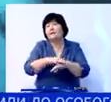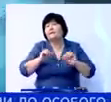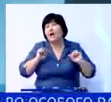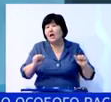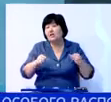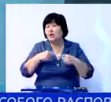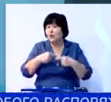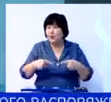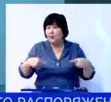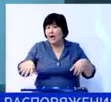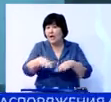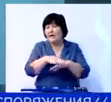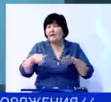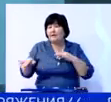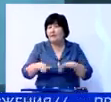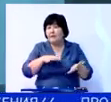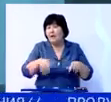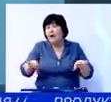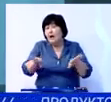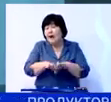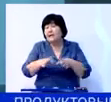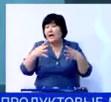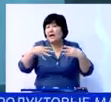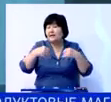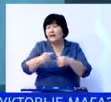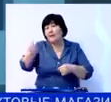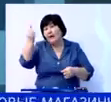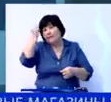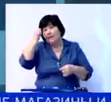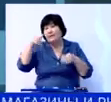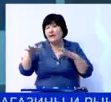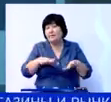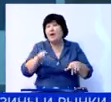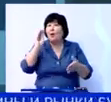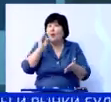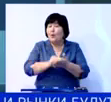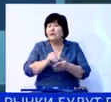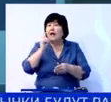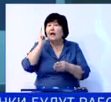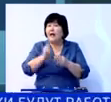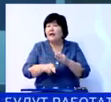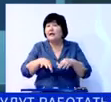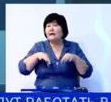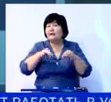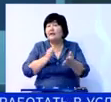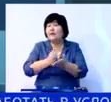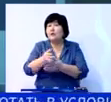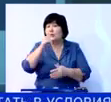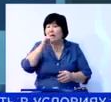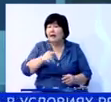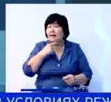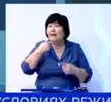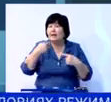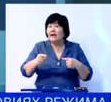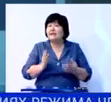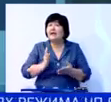спортивных и других массовых мероприятий, а также семейных памятных мероприятий, установить ограничения на въезд на территорию Казахстана, а